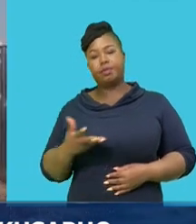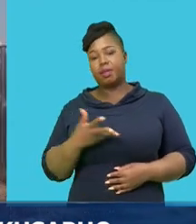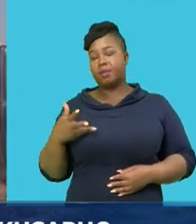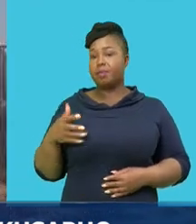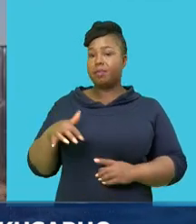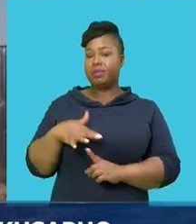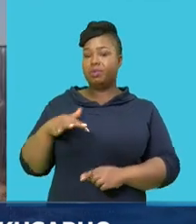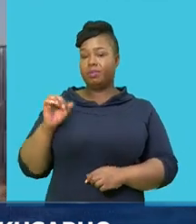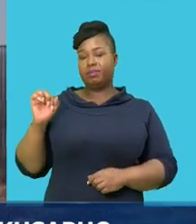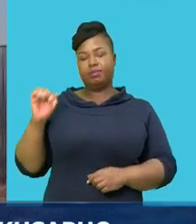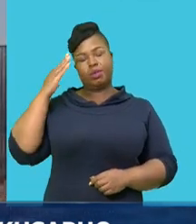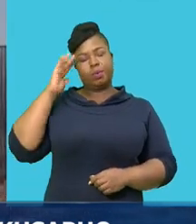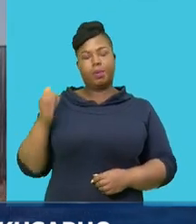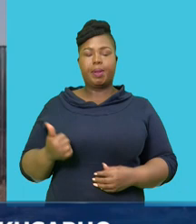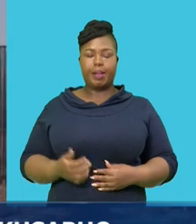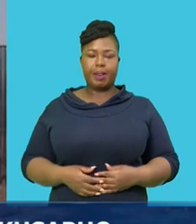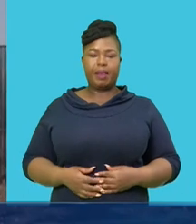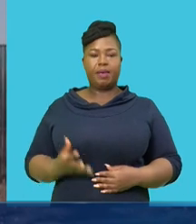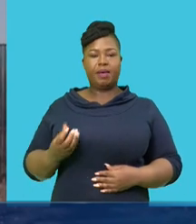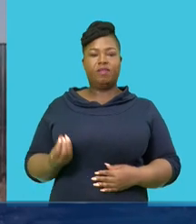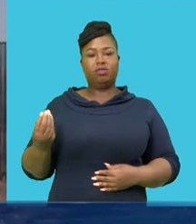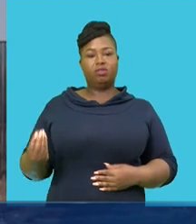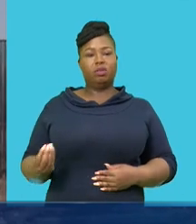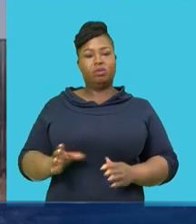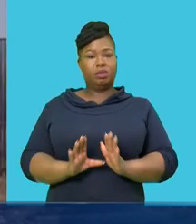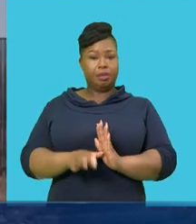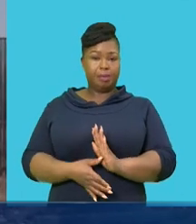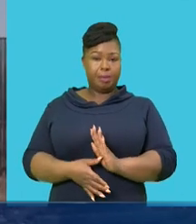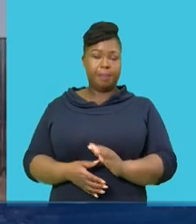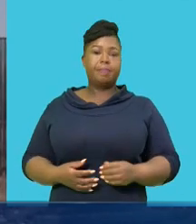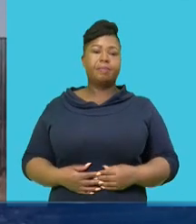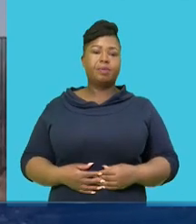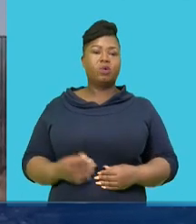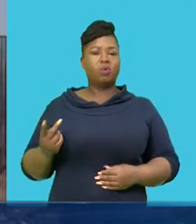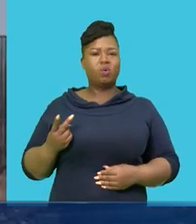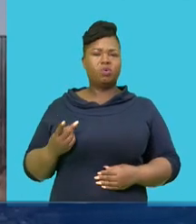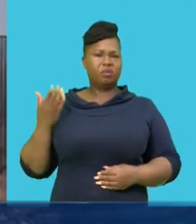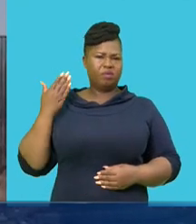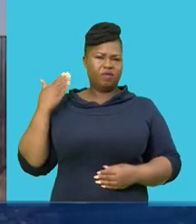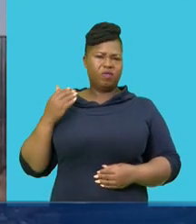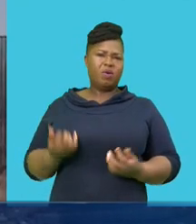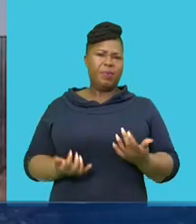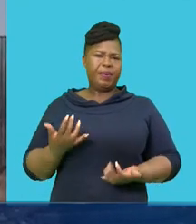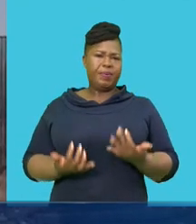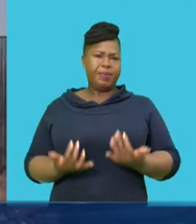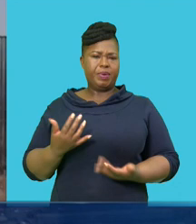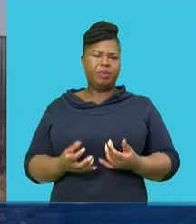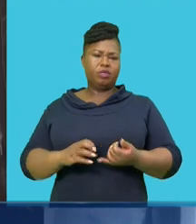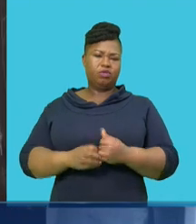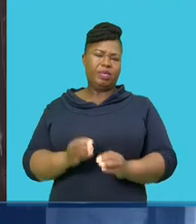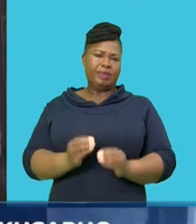yakhe ngiyayazi, unomntana odisable and wake washelwa umkhukhu, so wazama